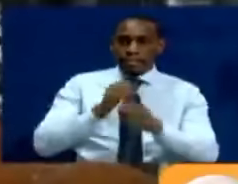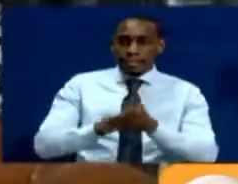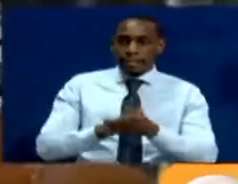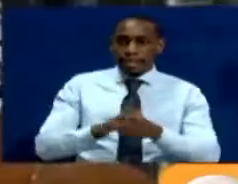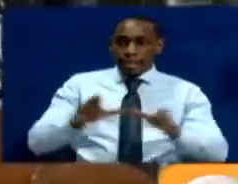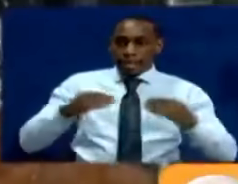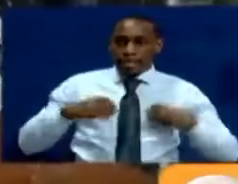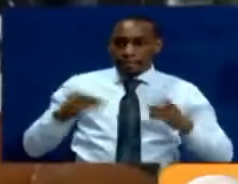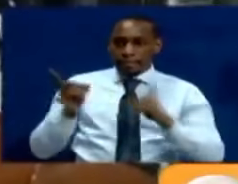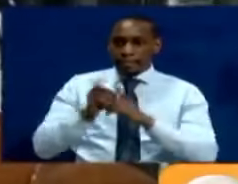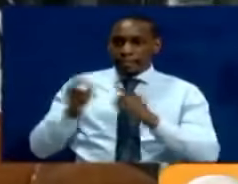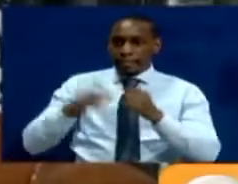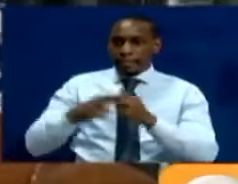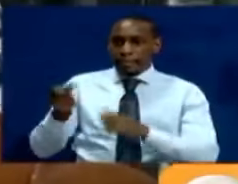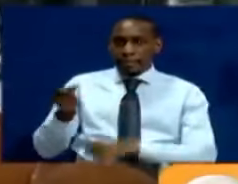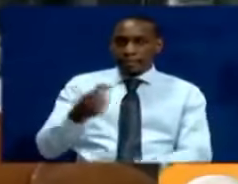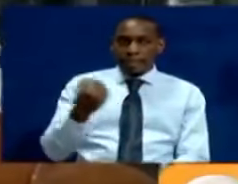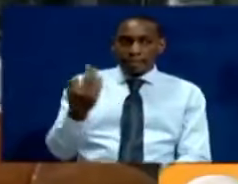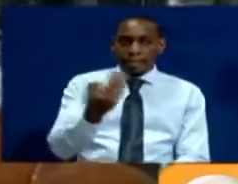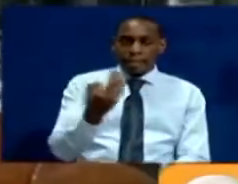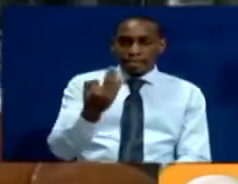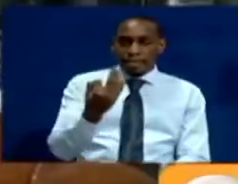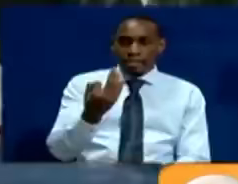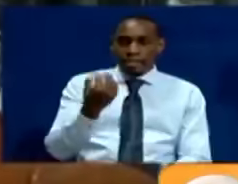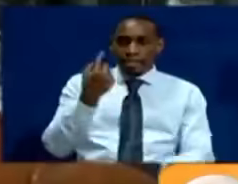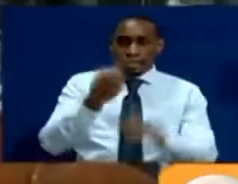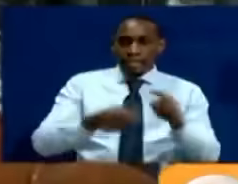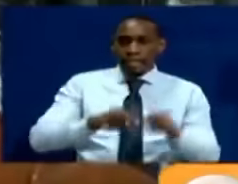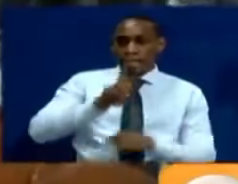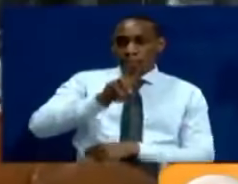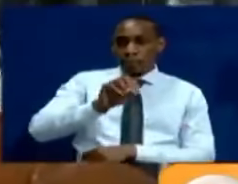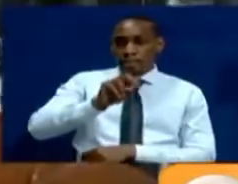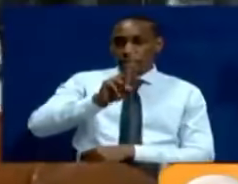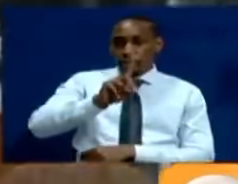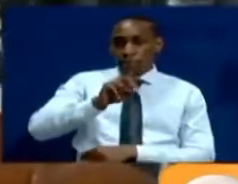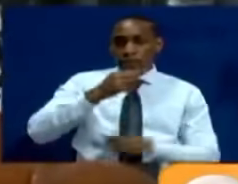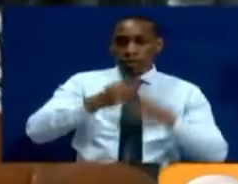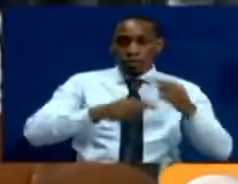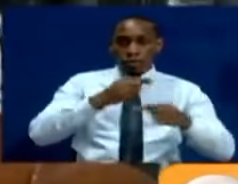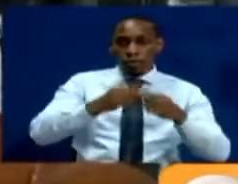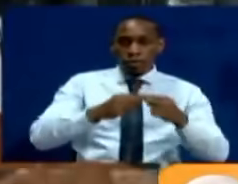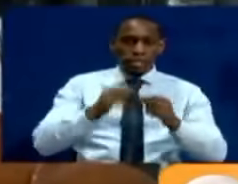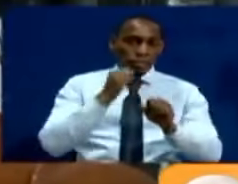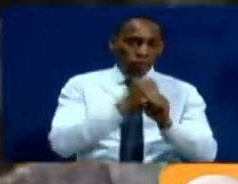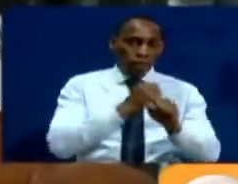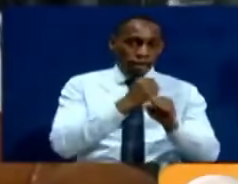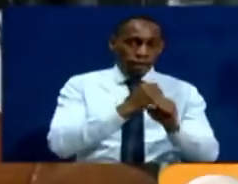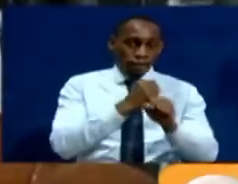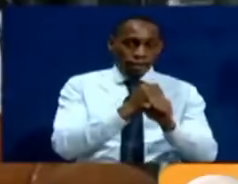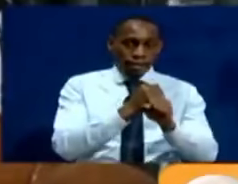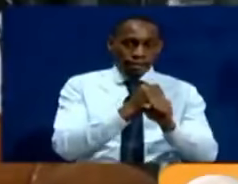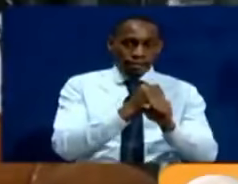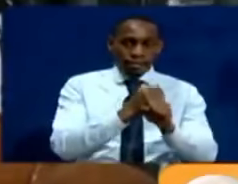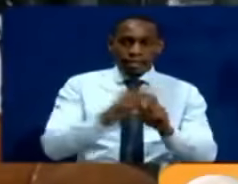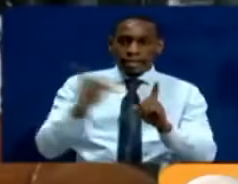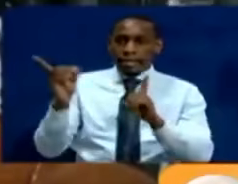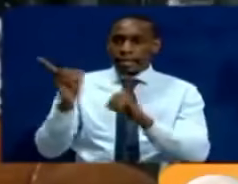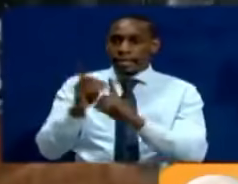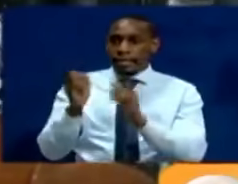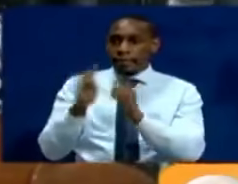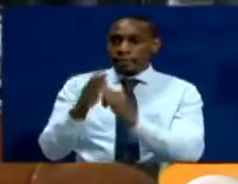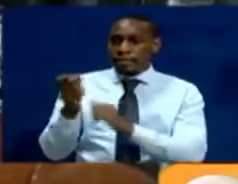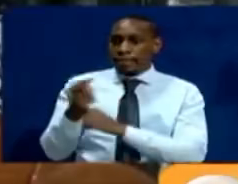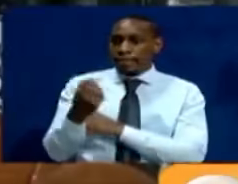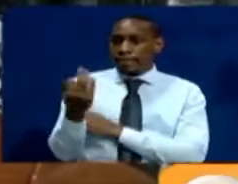Aliruhusiwa tarehe 7 Machi mwaka huu na kuendelea na majukumu yake. Tarehe